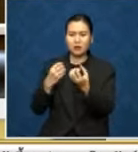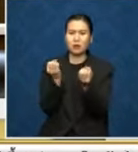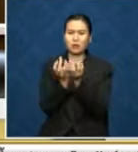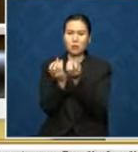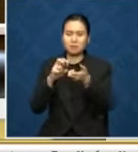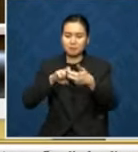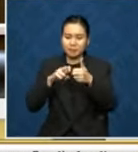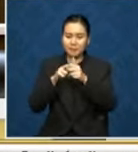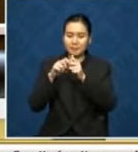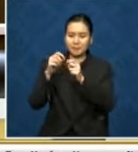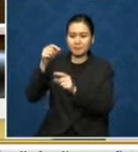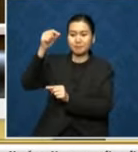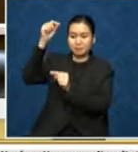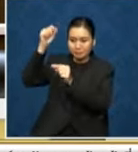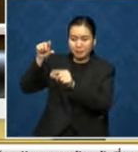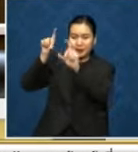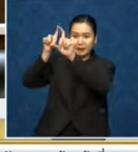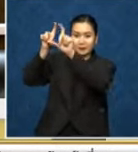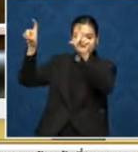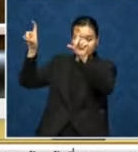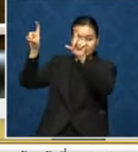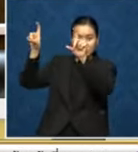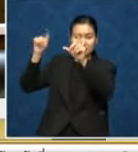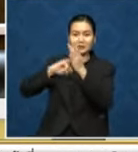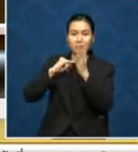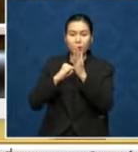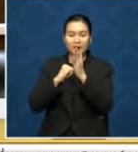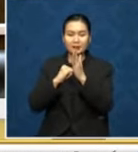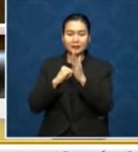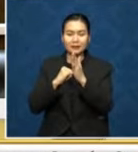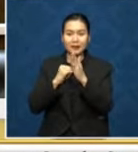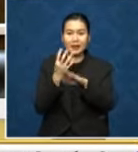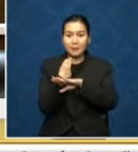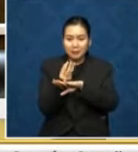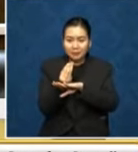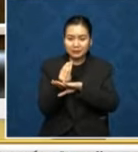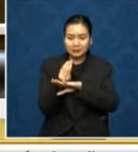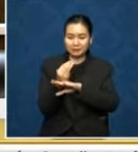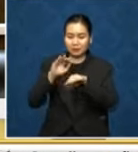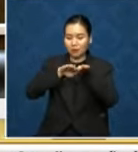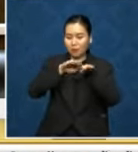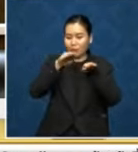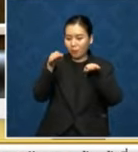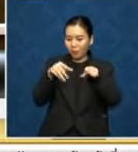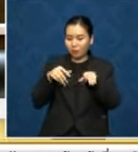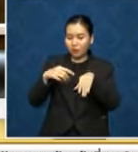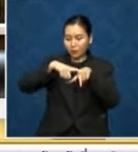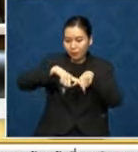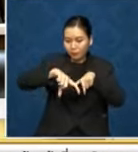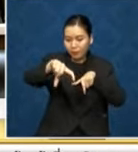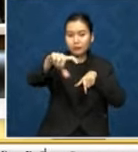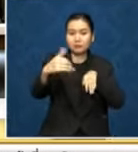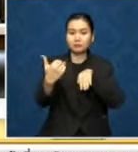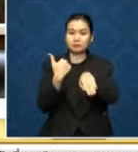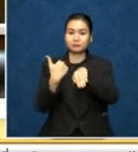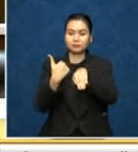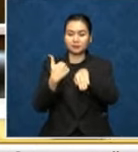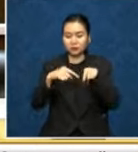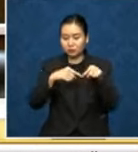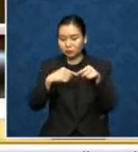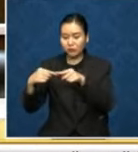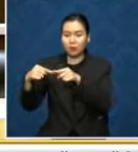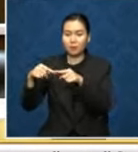เรื่องป้ายจราจรบริเวณถนนกำแพงเพชร6ครับจากอุโมงค์บางซื่อนะครับไปจนถึงตำบลหลัก6จังหวัดปทุมธานี